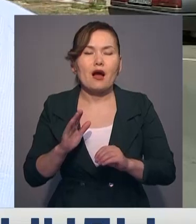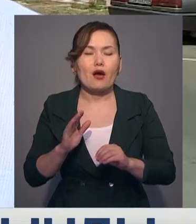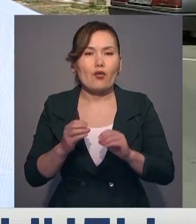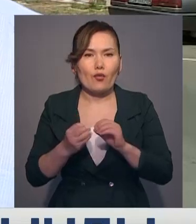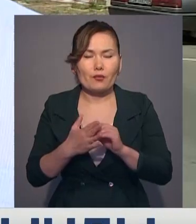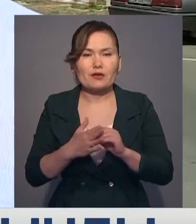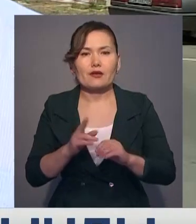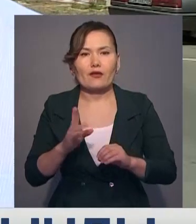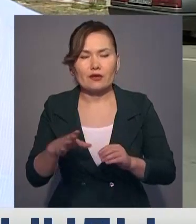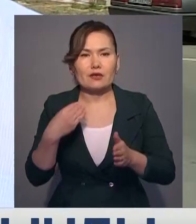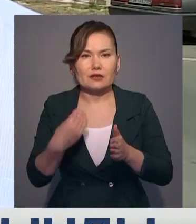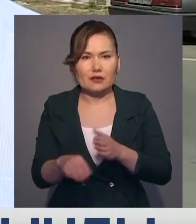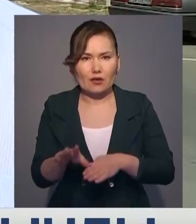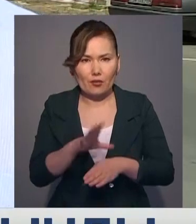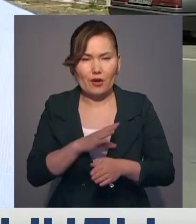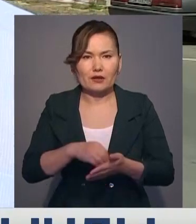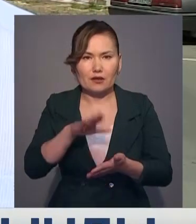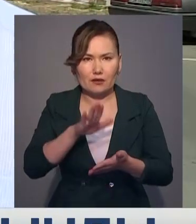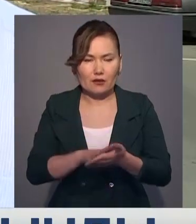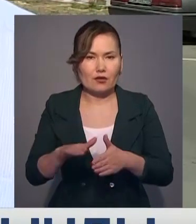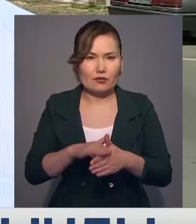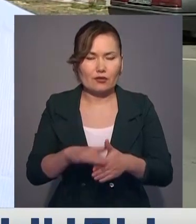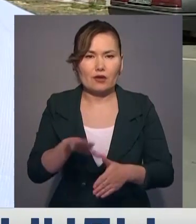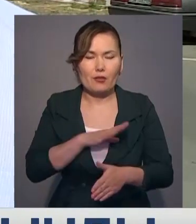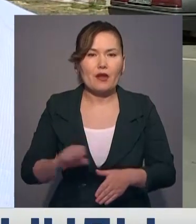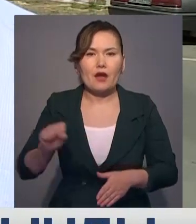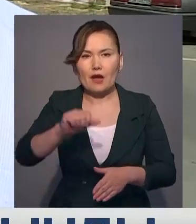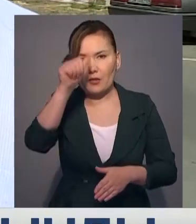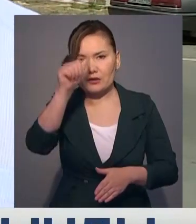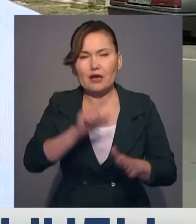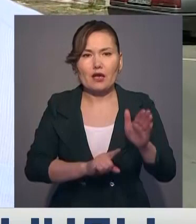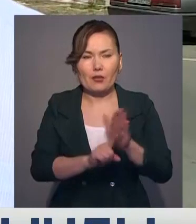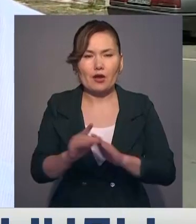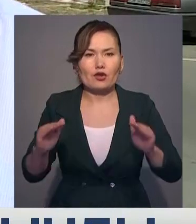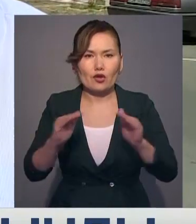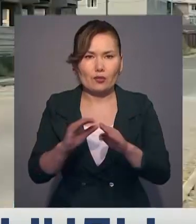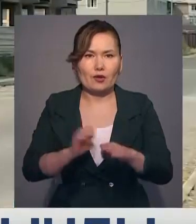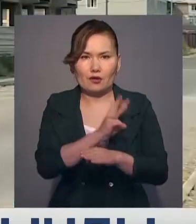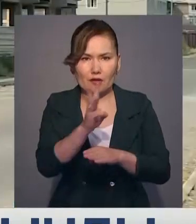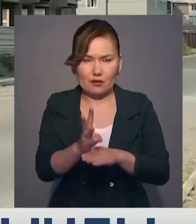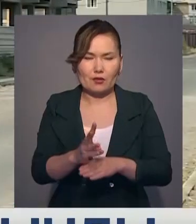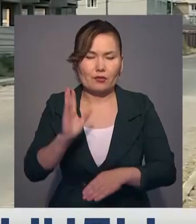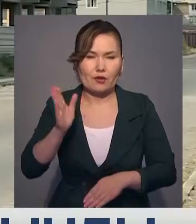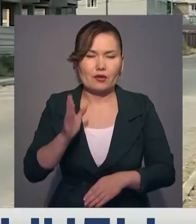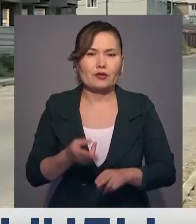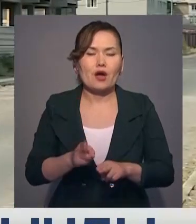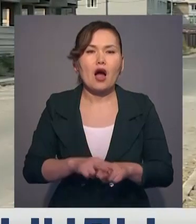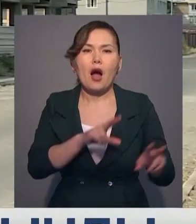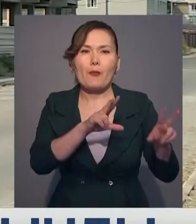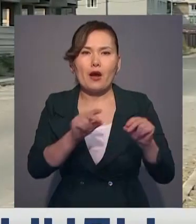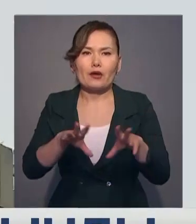бәрттері бүгінгі регистрацияда, жақын осы тамыз айында соларға уже таратып береміз. Бақытты